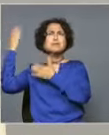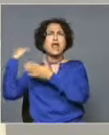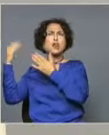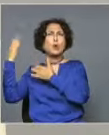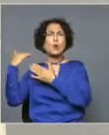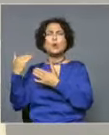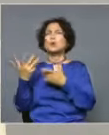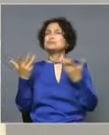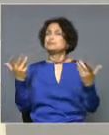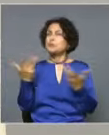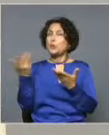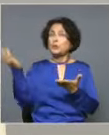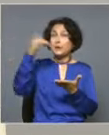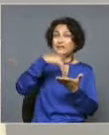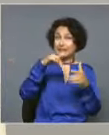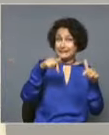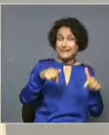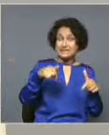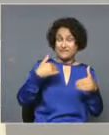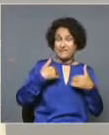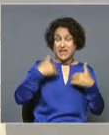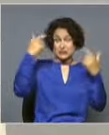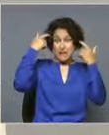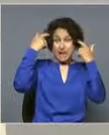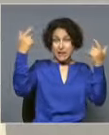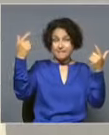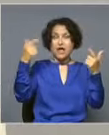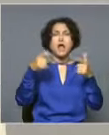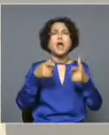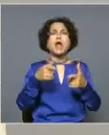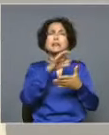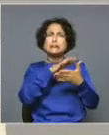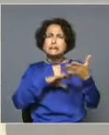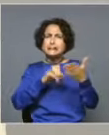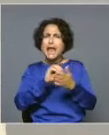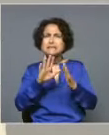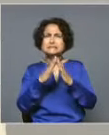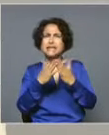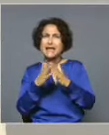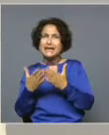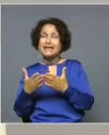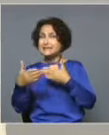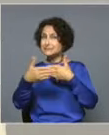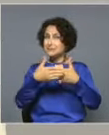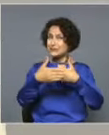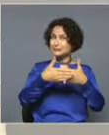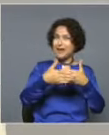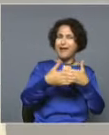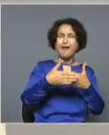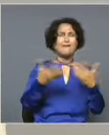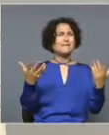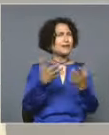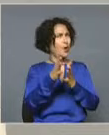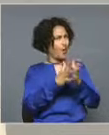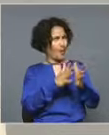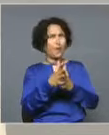нас. В текста, в историята, книгите сближават някакви